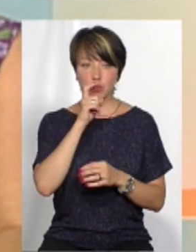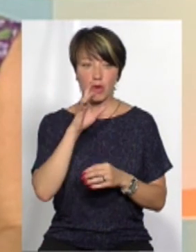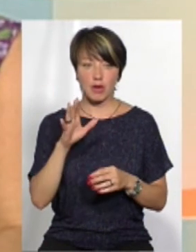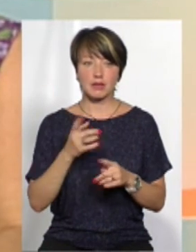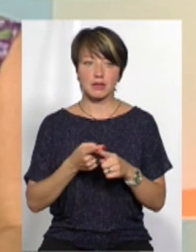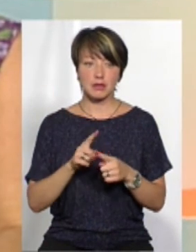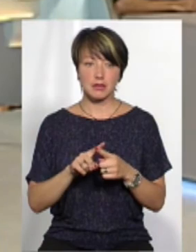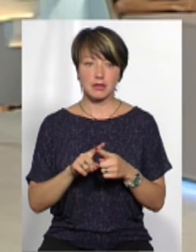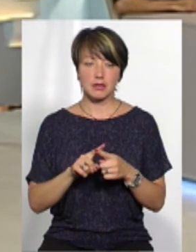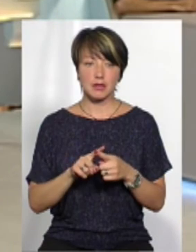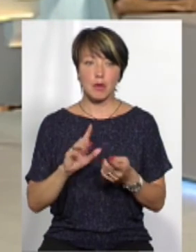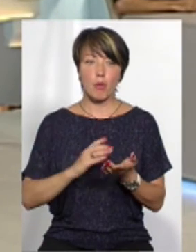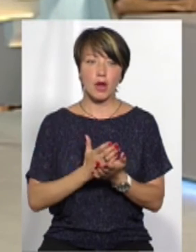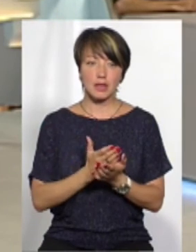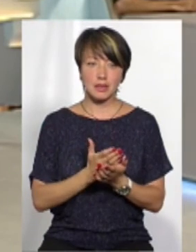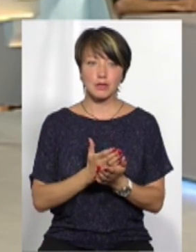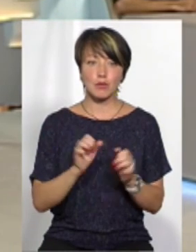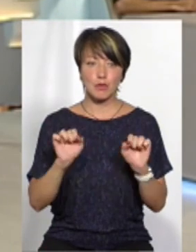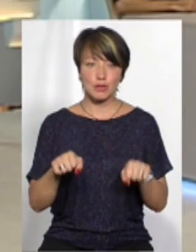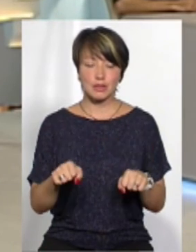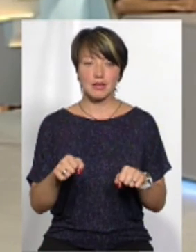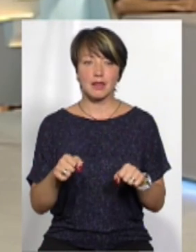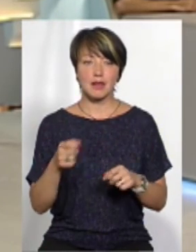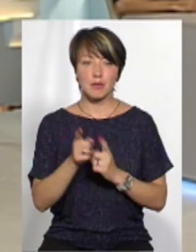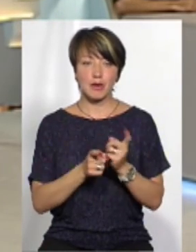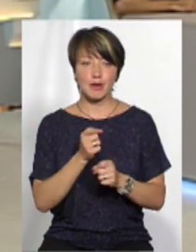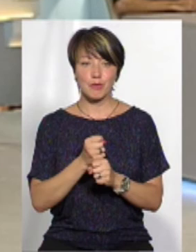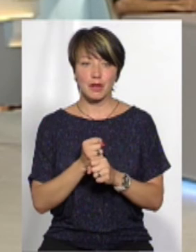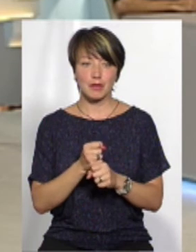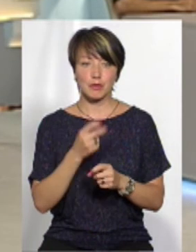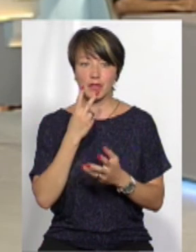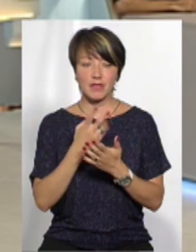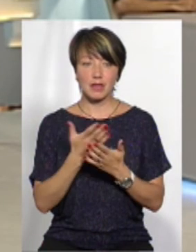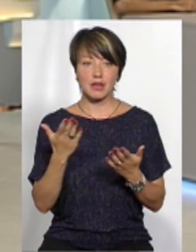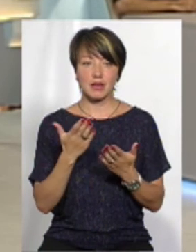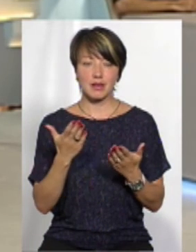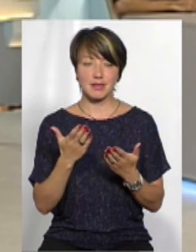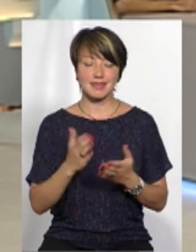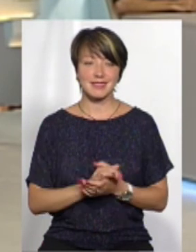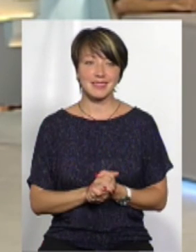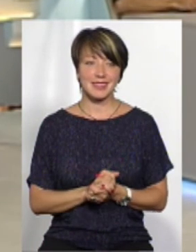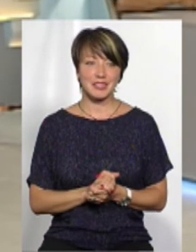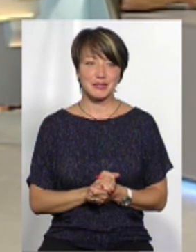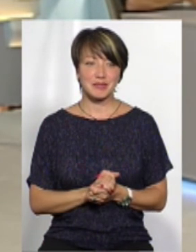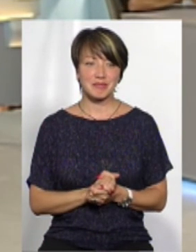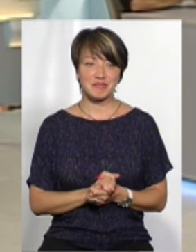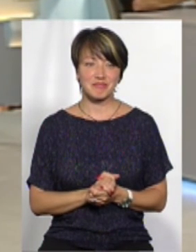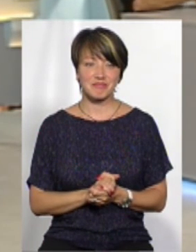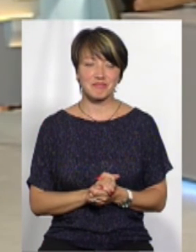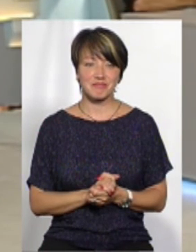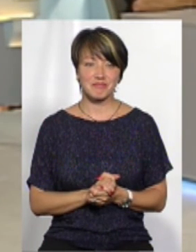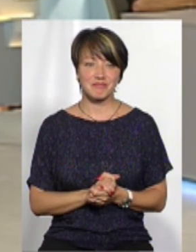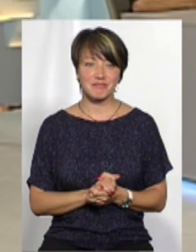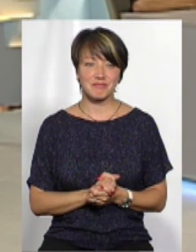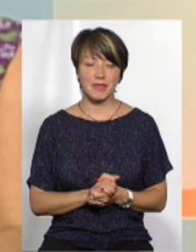непогані, доцільні. Ну, про політичні банери, да, що теж їх якось переробляти, але щоб не було видно, які там партії. Ну, зрозуміло.